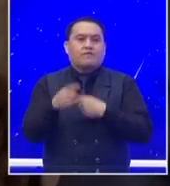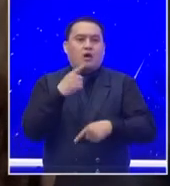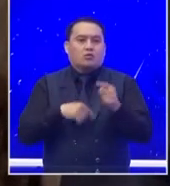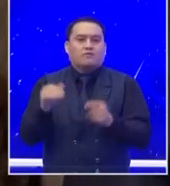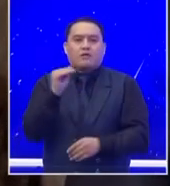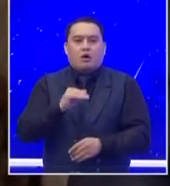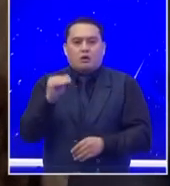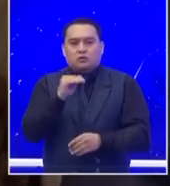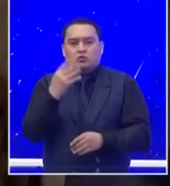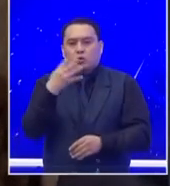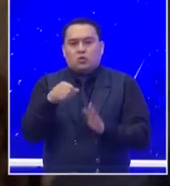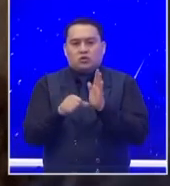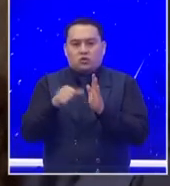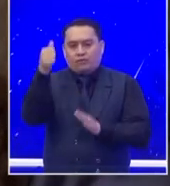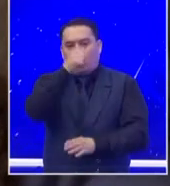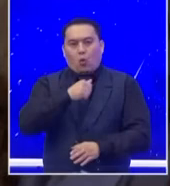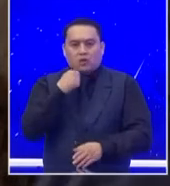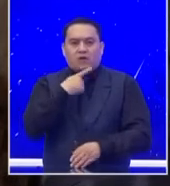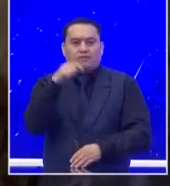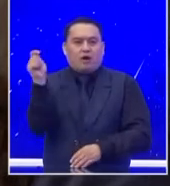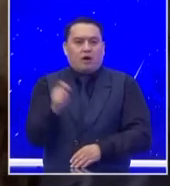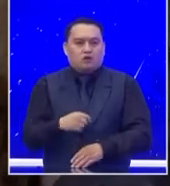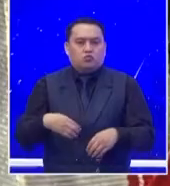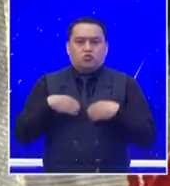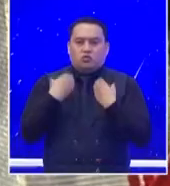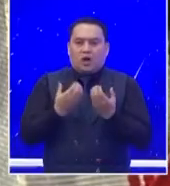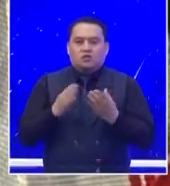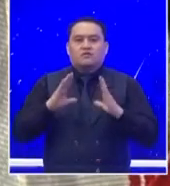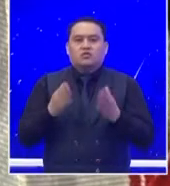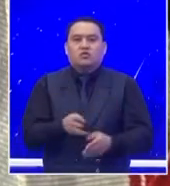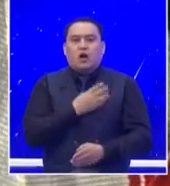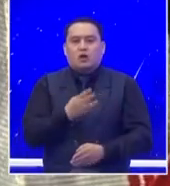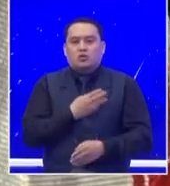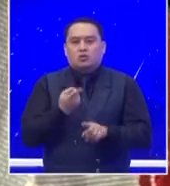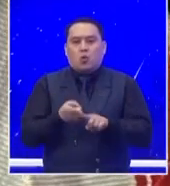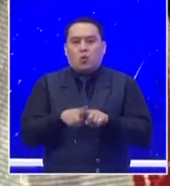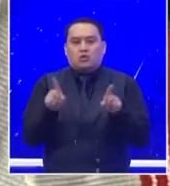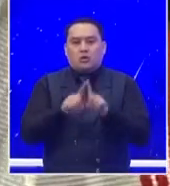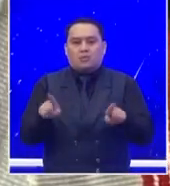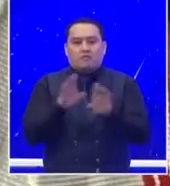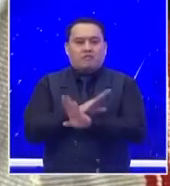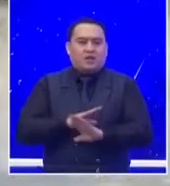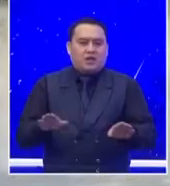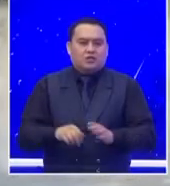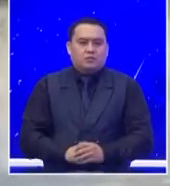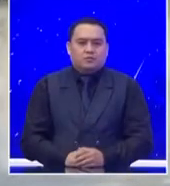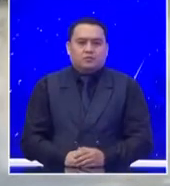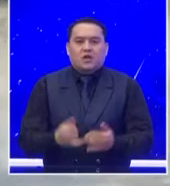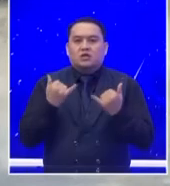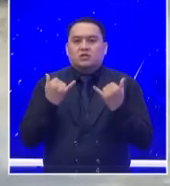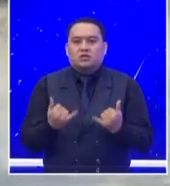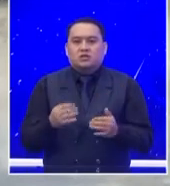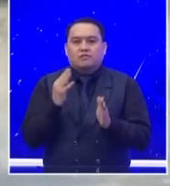феврале 1946 года. Война – это страшное явление. Желаю, чтобы такого события больше не случалось. В настоящее